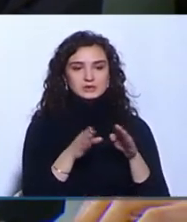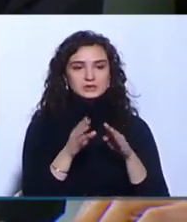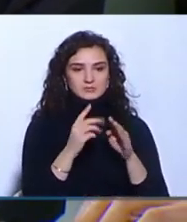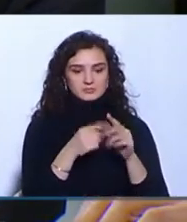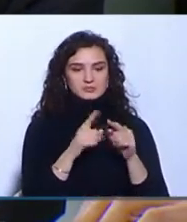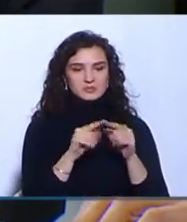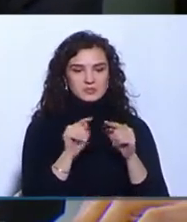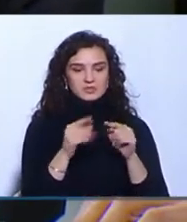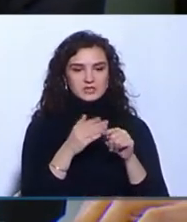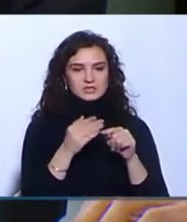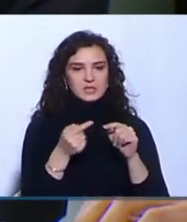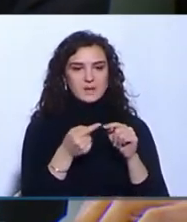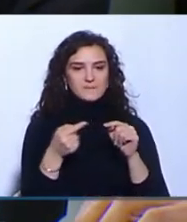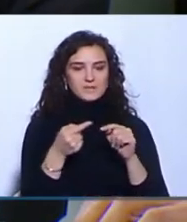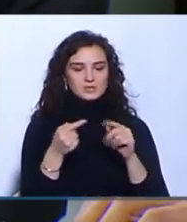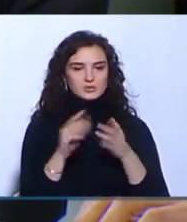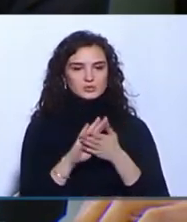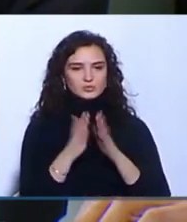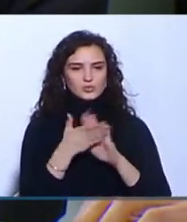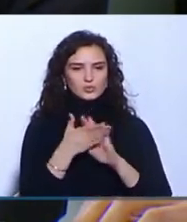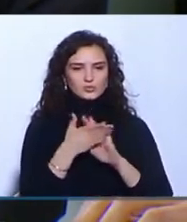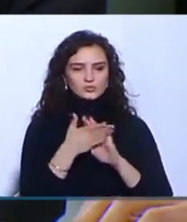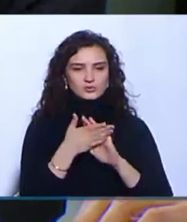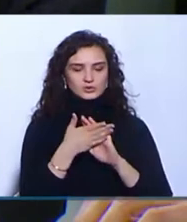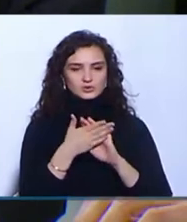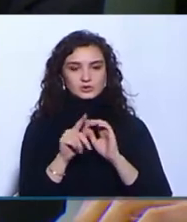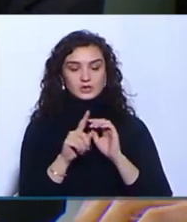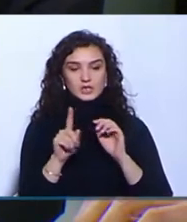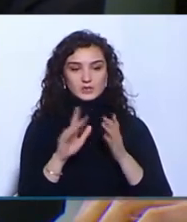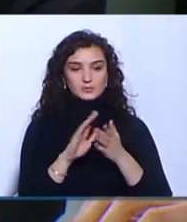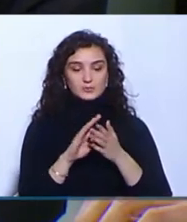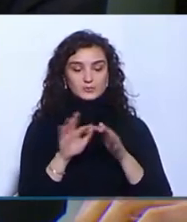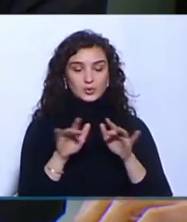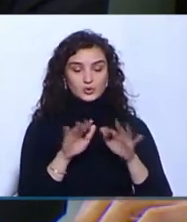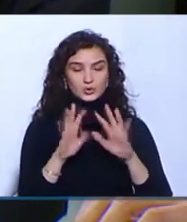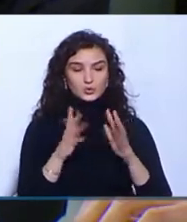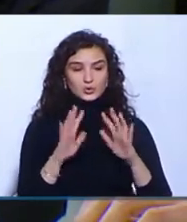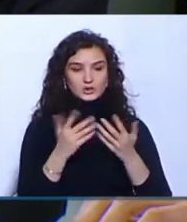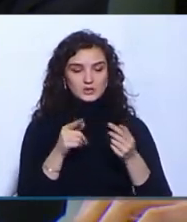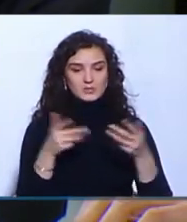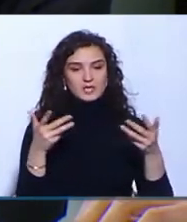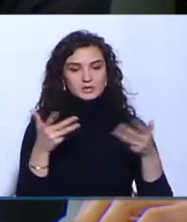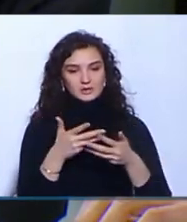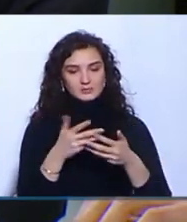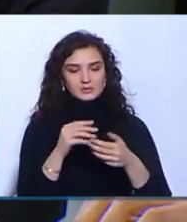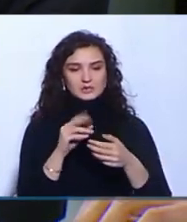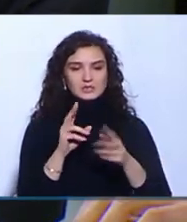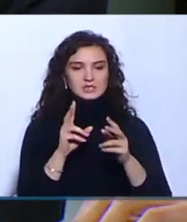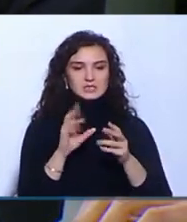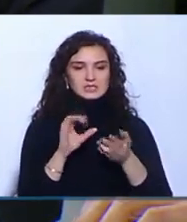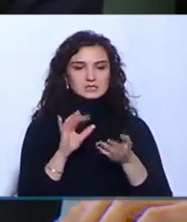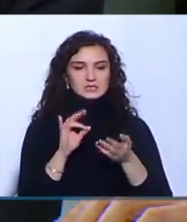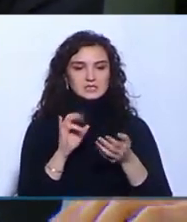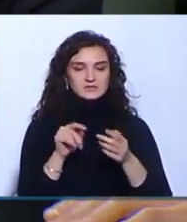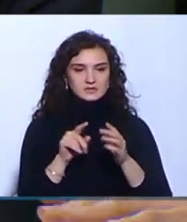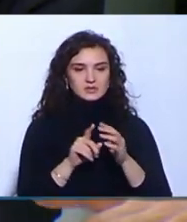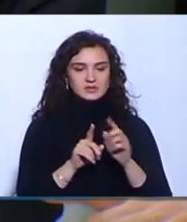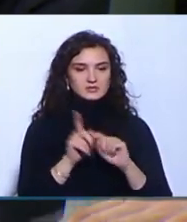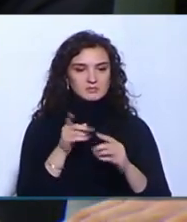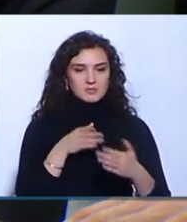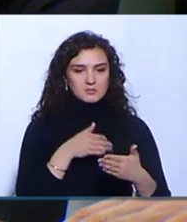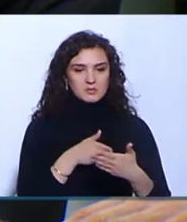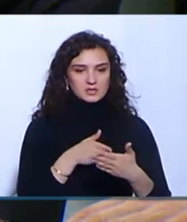პასიურ მდგომარეობაში. მას შემდეგ რაც რაღაცა პროცესი ხდება ლიმფურ სისტემაში, ანთებითი, სიმსივნური, ანუ იქმნება